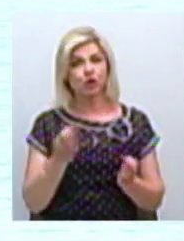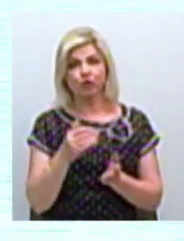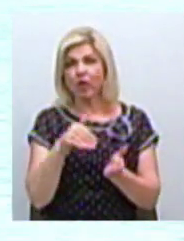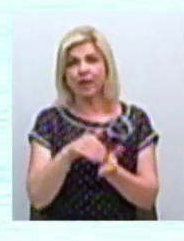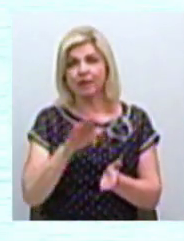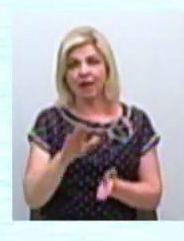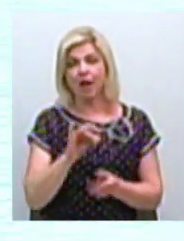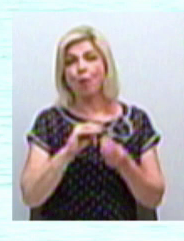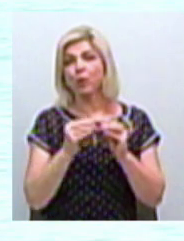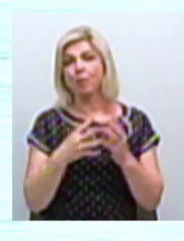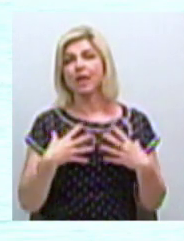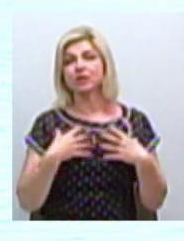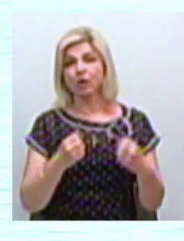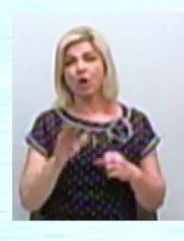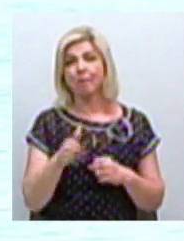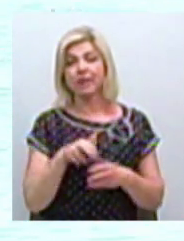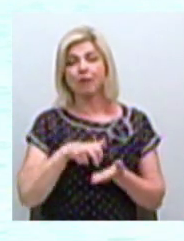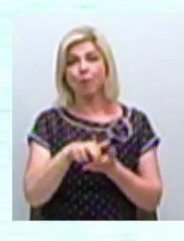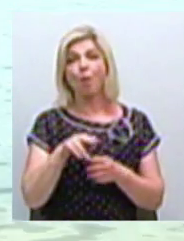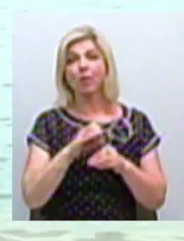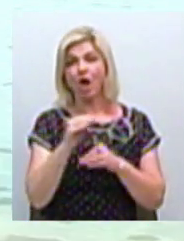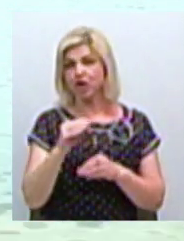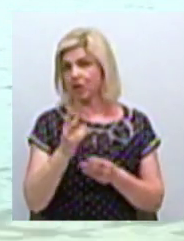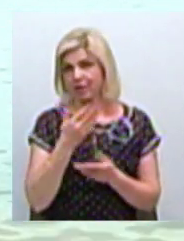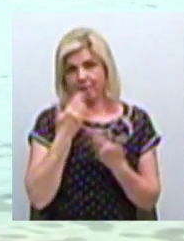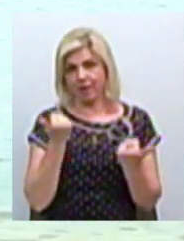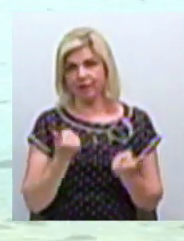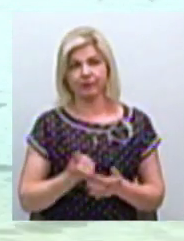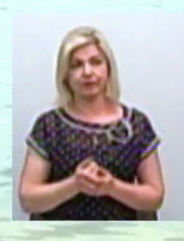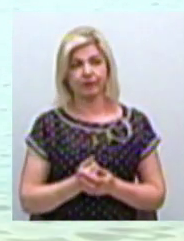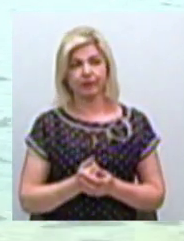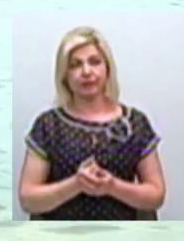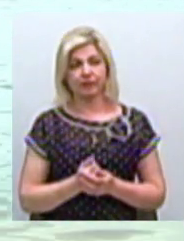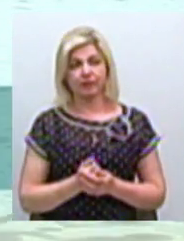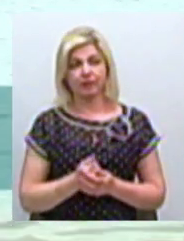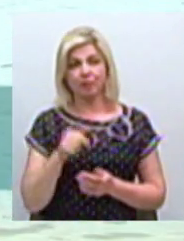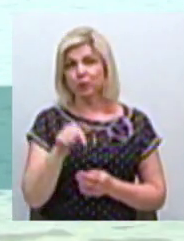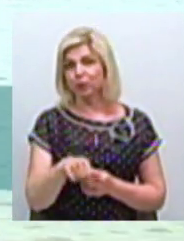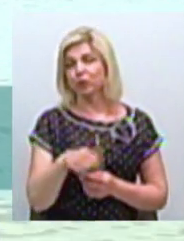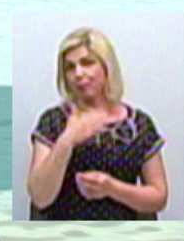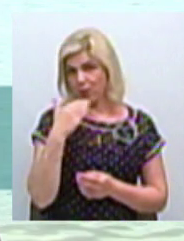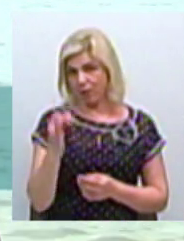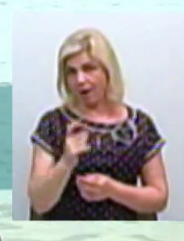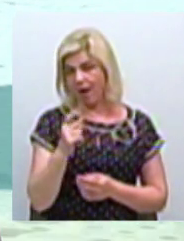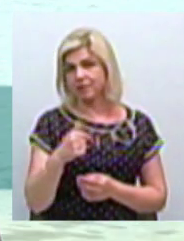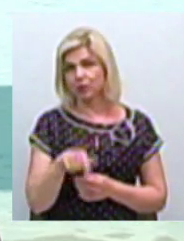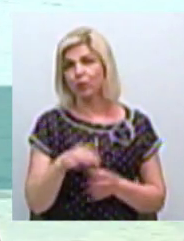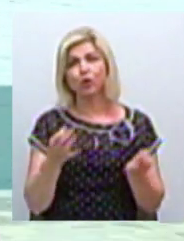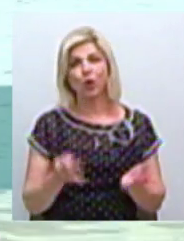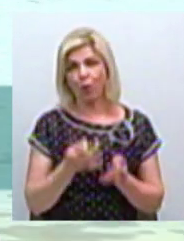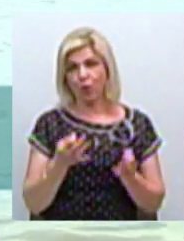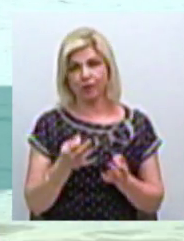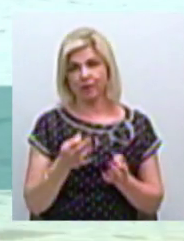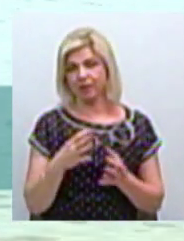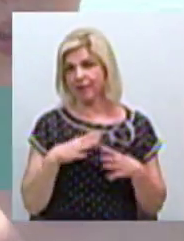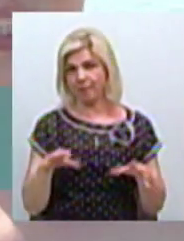І проблем зі здоров'ям після походу на пляж не мали. Ми тут не перший раз, ніколи ніяких проблем не було. Так, не було